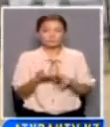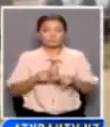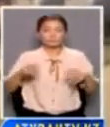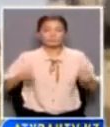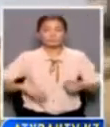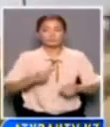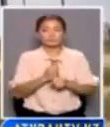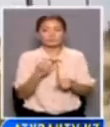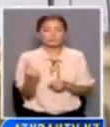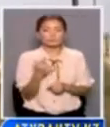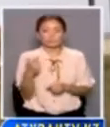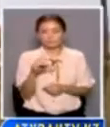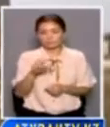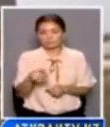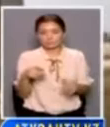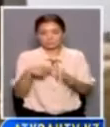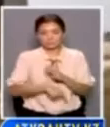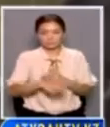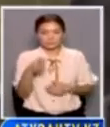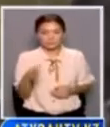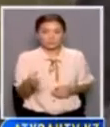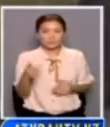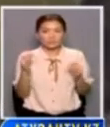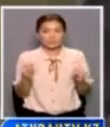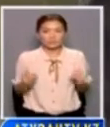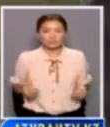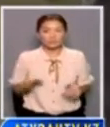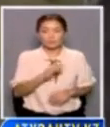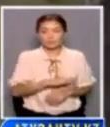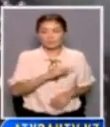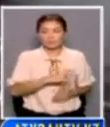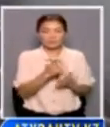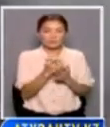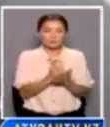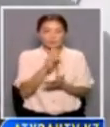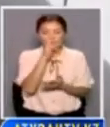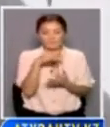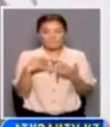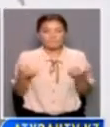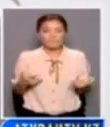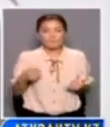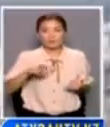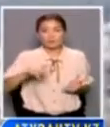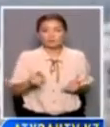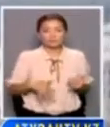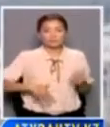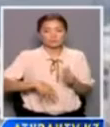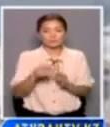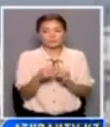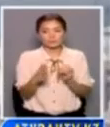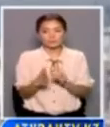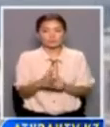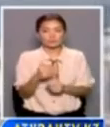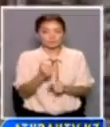вопросом, стоящим перед геологической отраслью, является низкая восполняемость запасов. На сегодня геологами выделяется